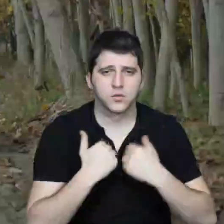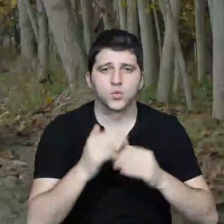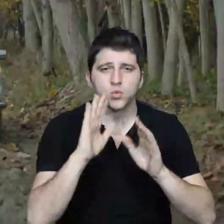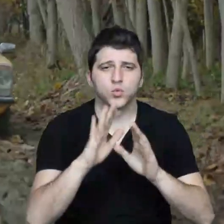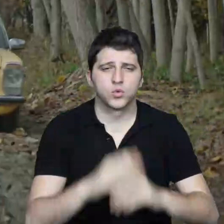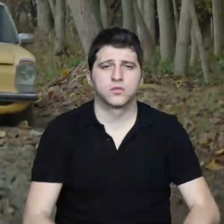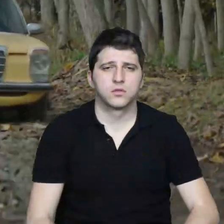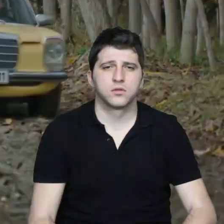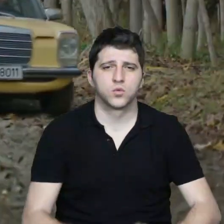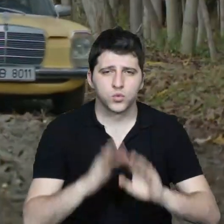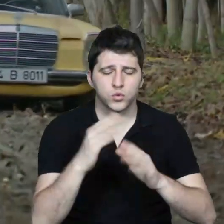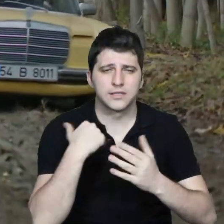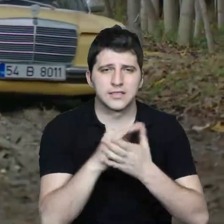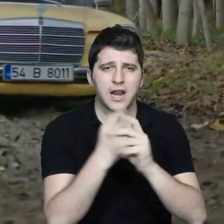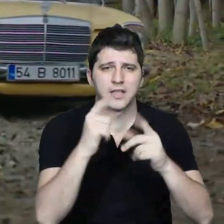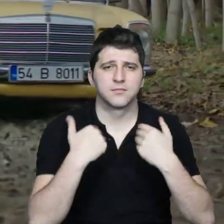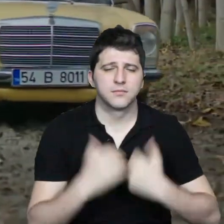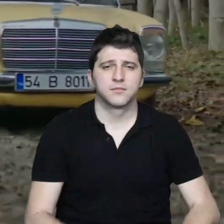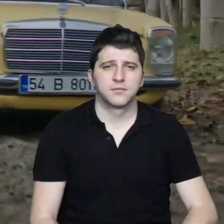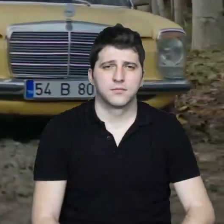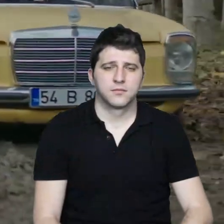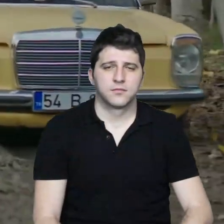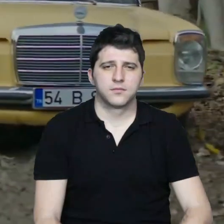dur, ağzım yüzüm birbirine girdi ya.